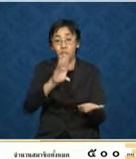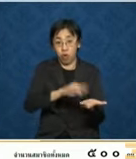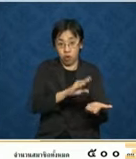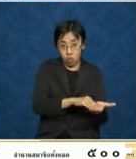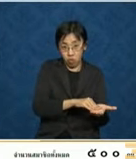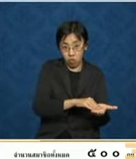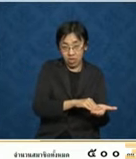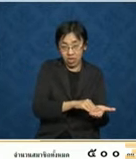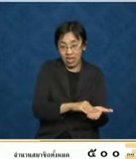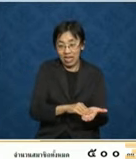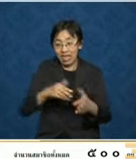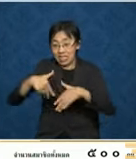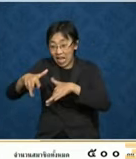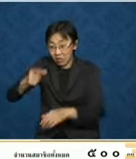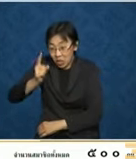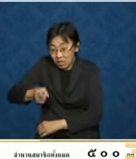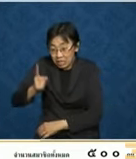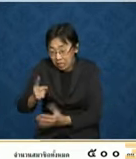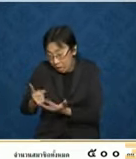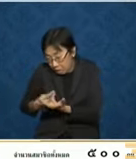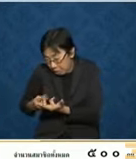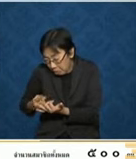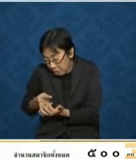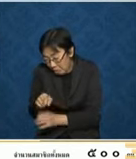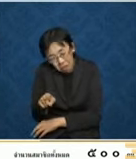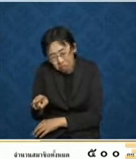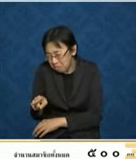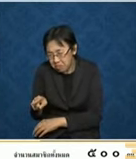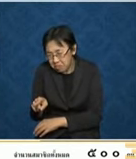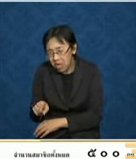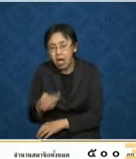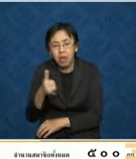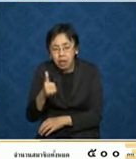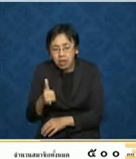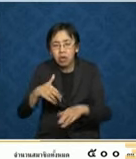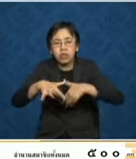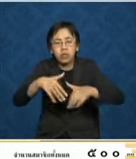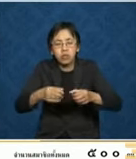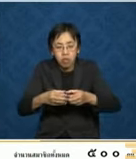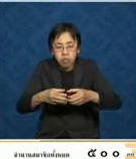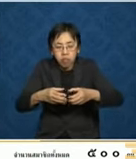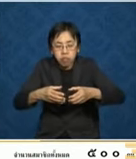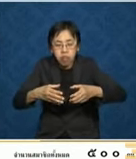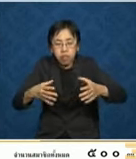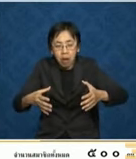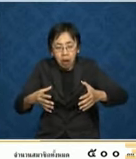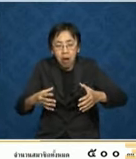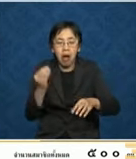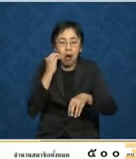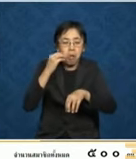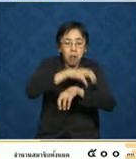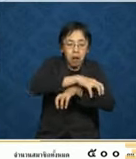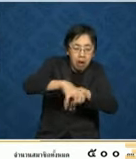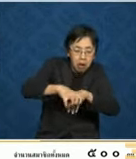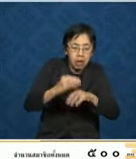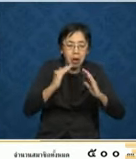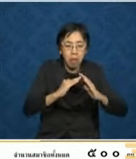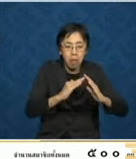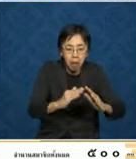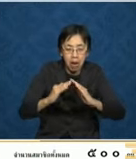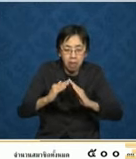แต่ในความเป็นจริงนั้นจำนวนประชากรแฝงจากการขยายตัวของชุมชนเมืองมีหมู่บ้านเกิดขึ้นใหม่